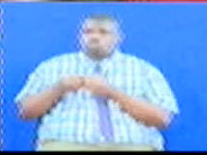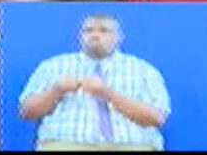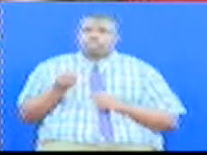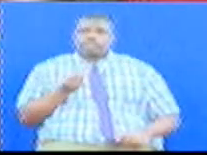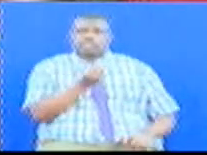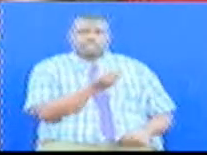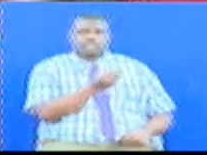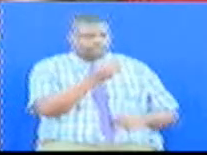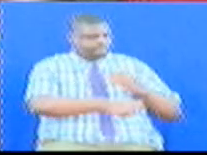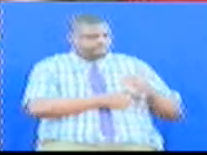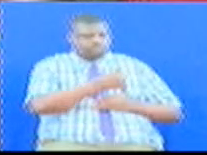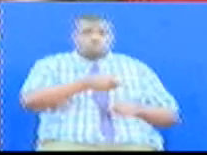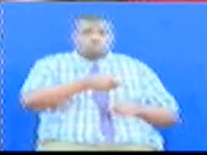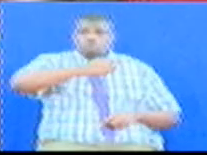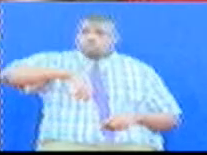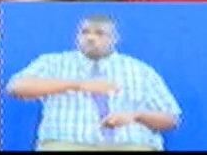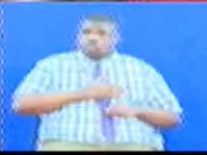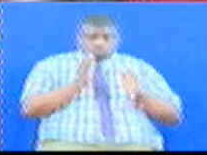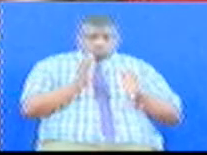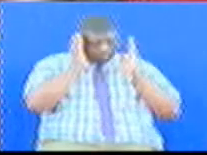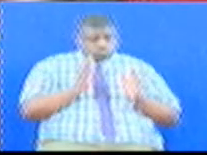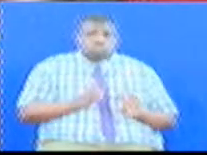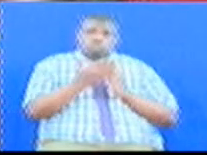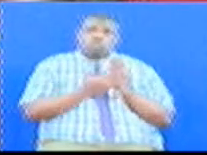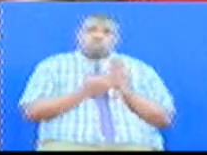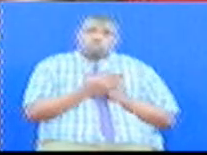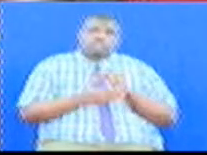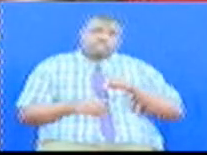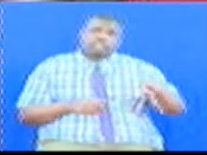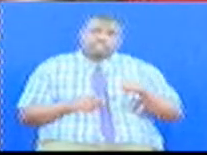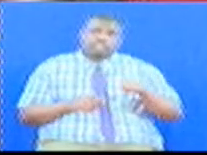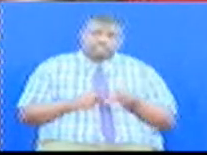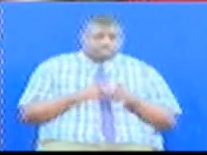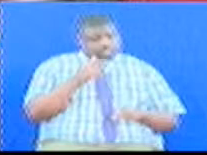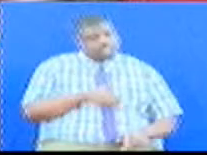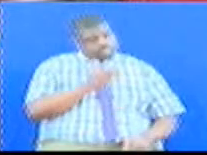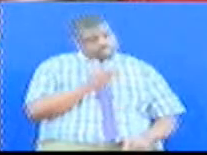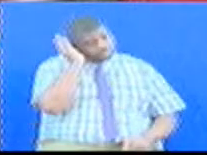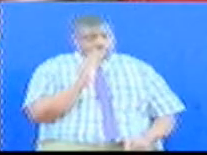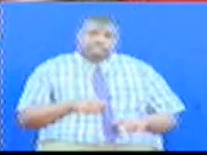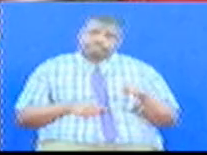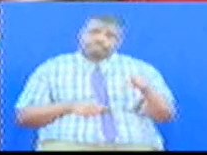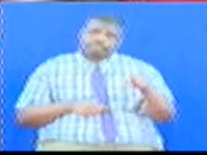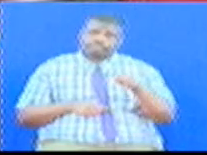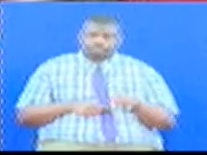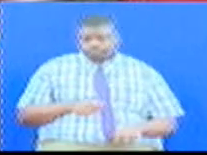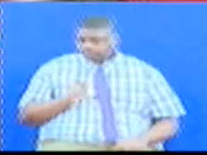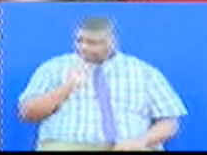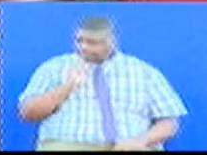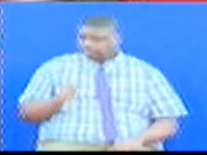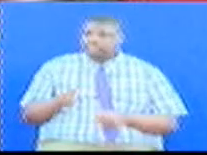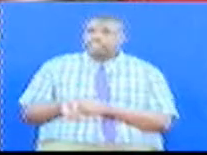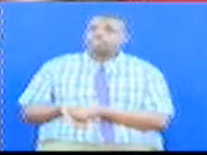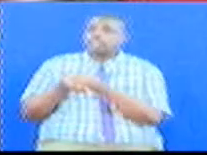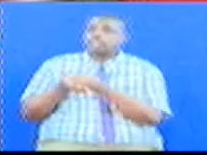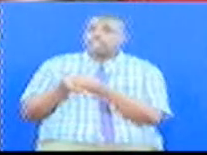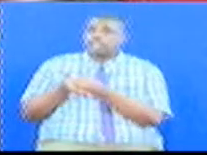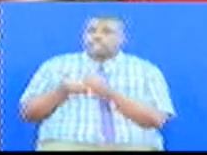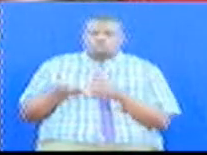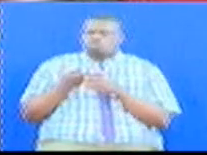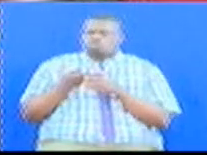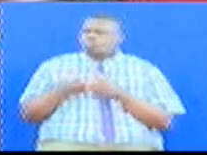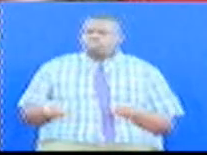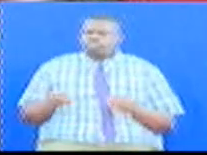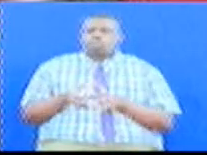ajili ya viongozi wetu wakuu wa nchi wa mihimili ya serikali. Mheshimiwa Naibu Speaker, kumekuwa na upotoshaji